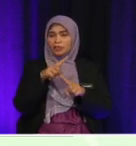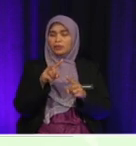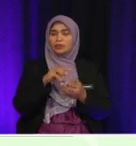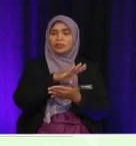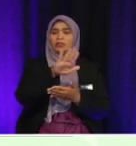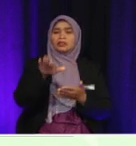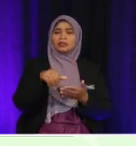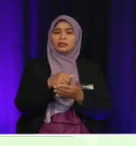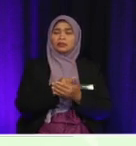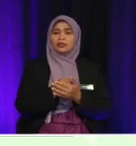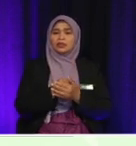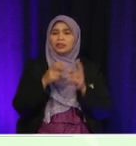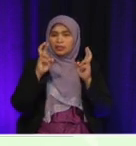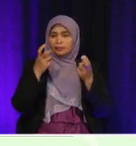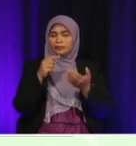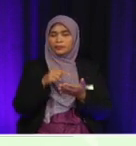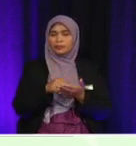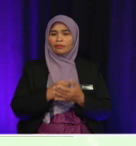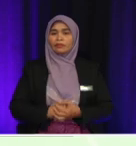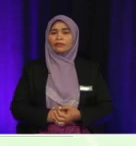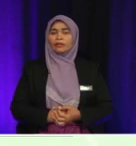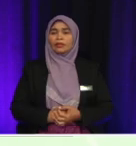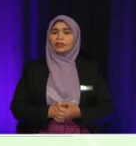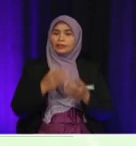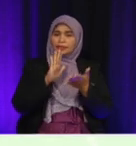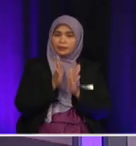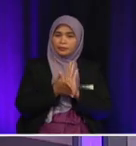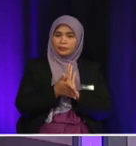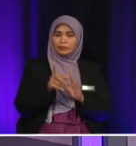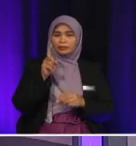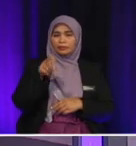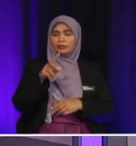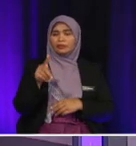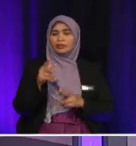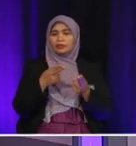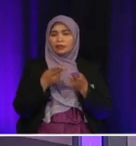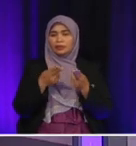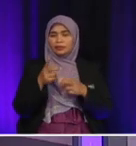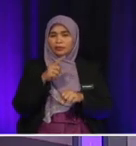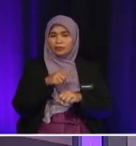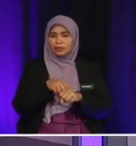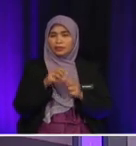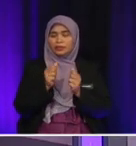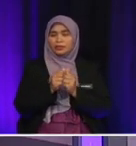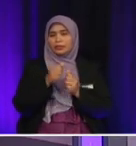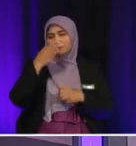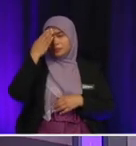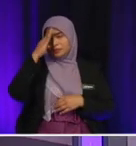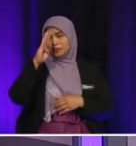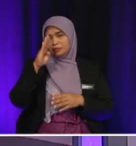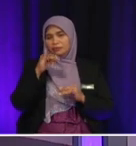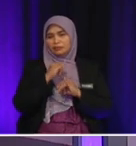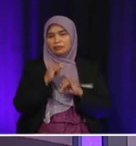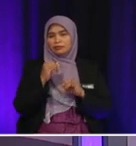keseluruhan tajuk ini ya jadi pastikan anda mengurus masa anda dengan bijak ya jangan banyak